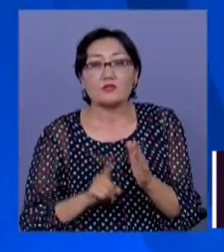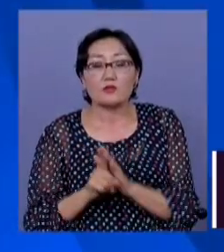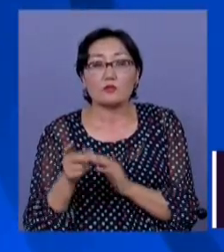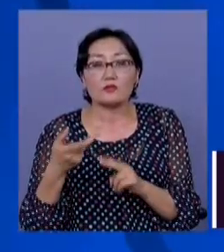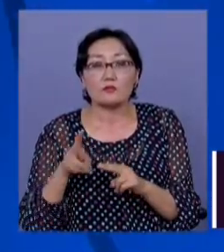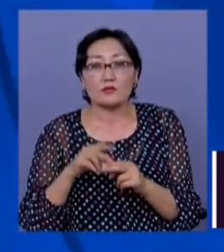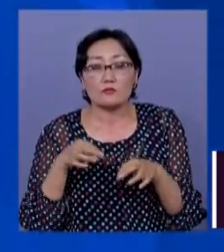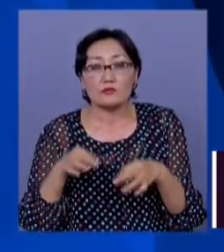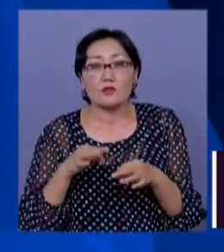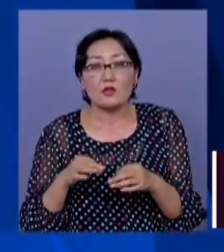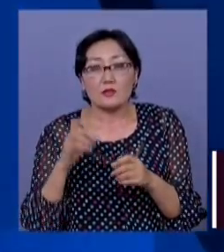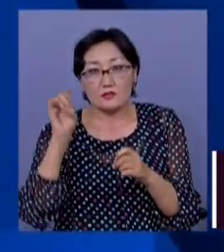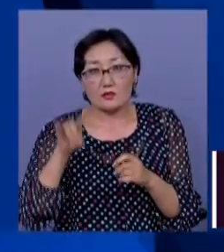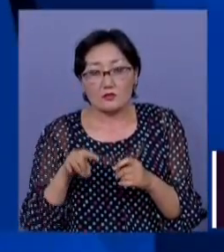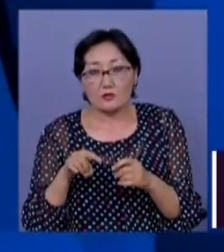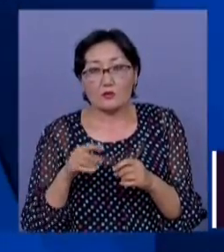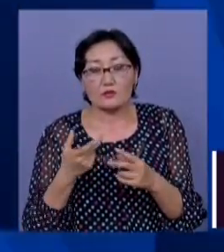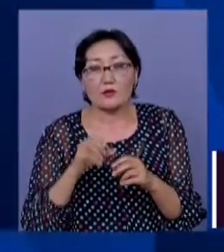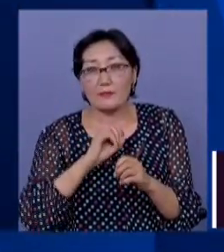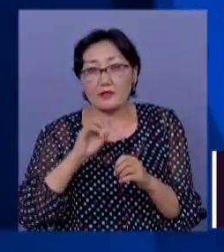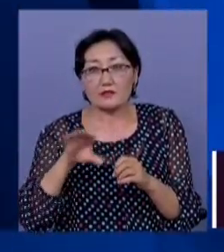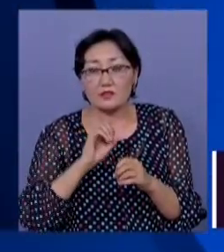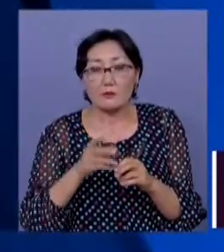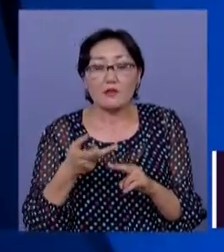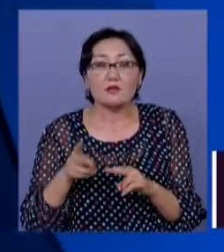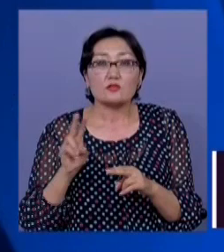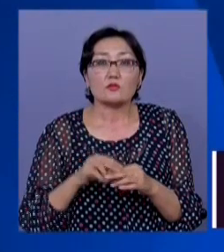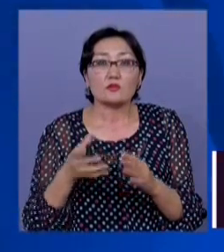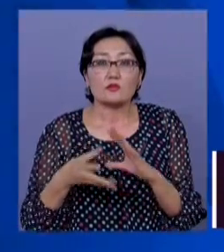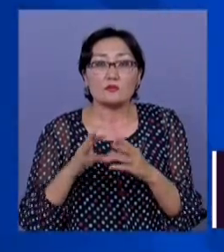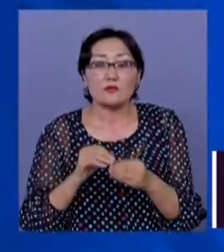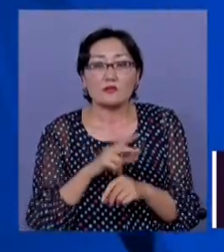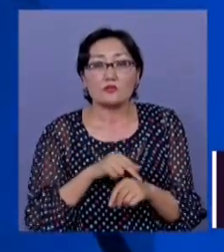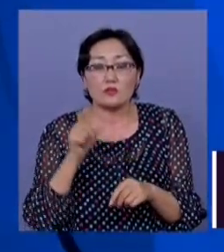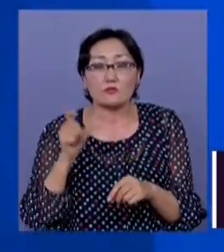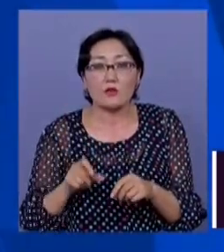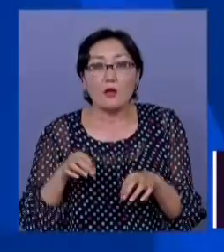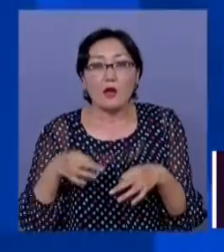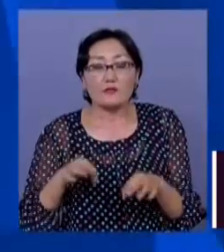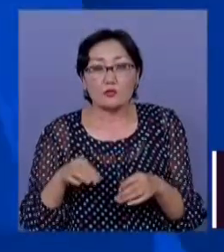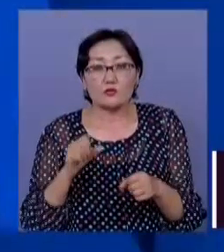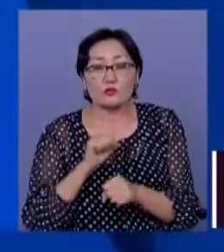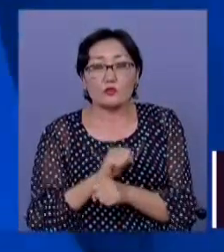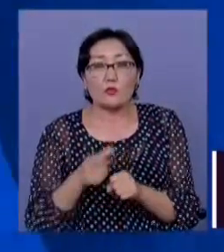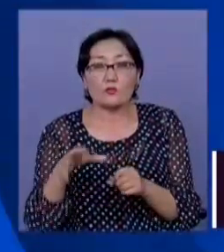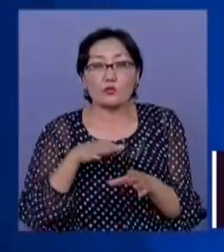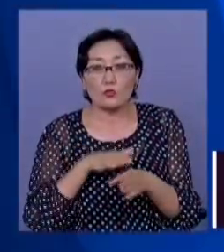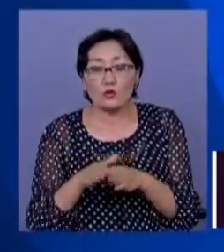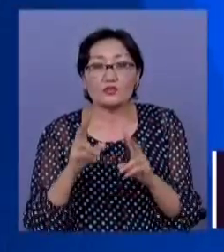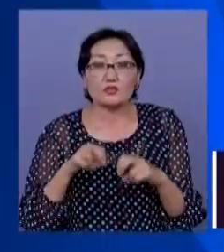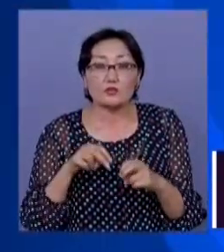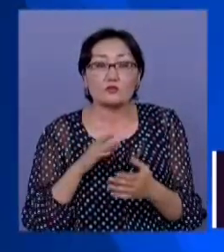Жол бойы автокөліктің терезесінен айғақ заттарды лақтырып отырыпты. Ақыры инспекторлар автокөлікті тоқтатып, толық тексеріс